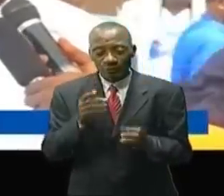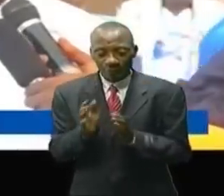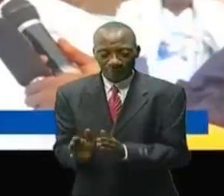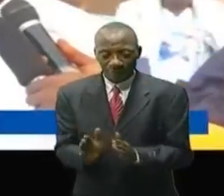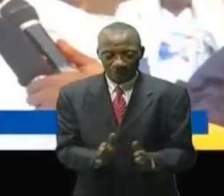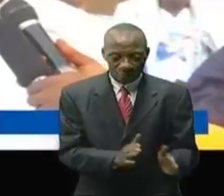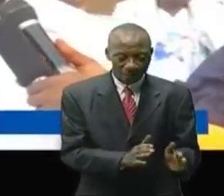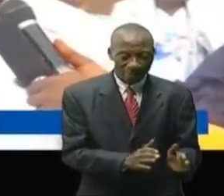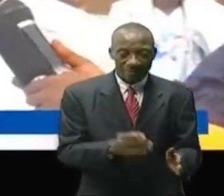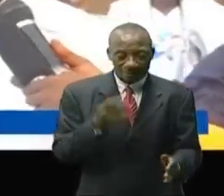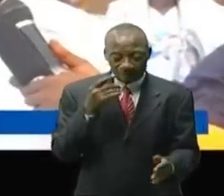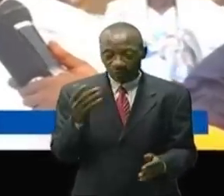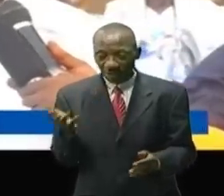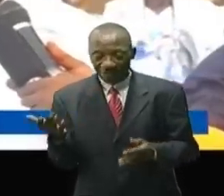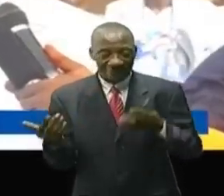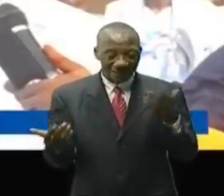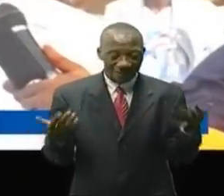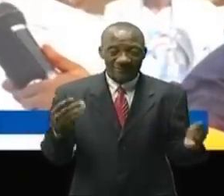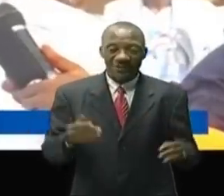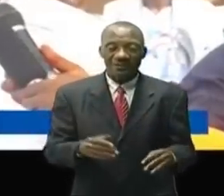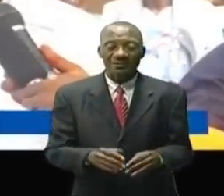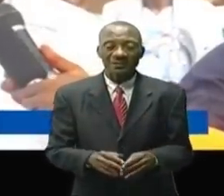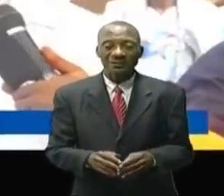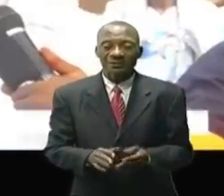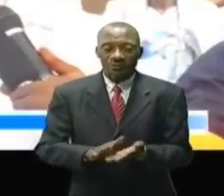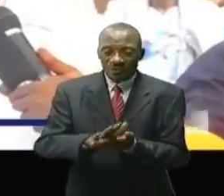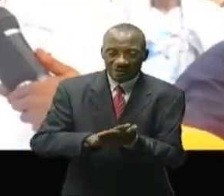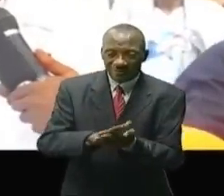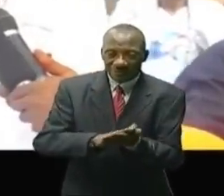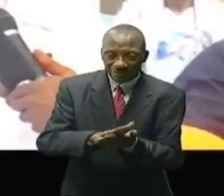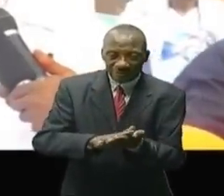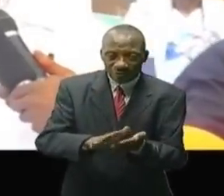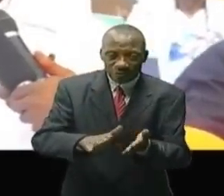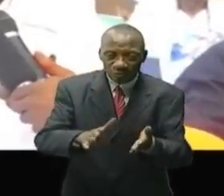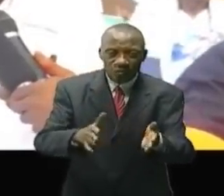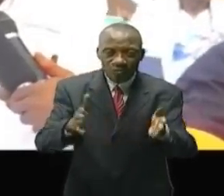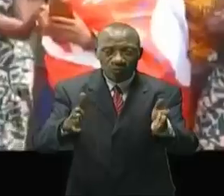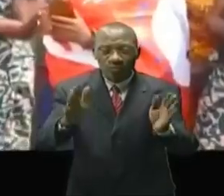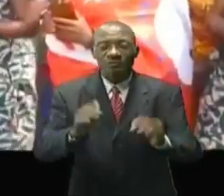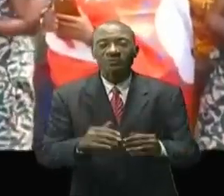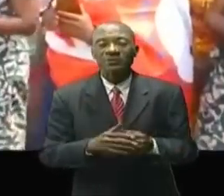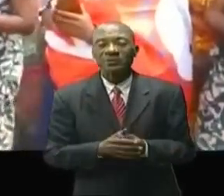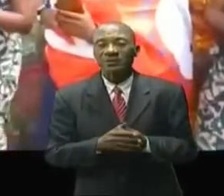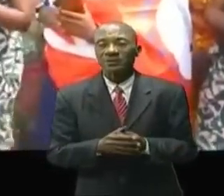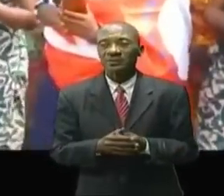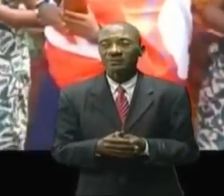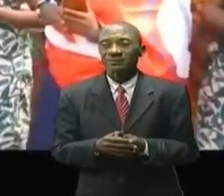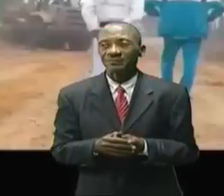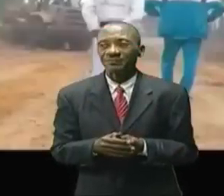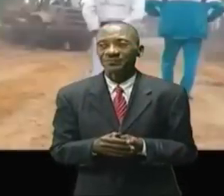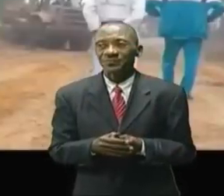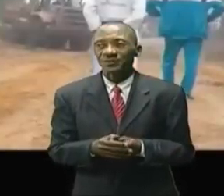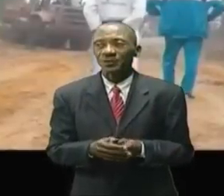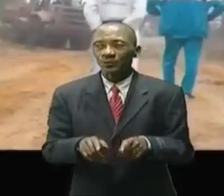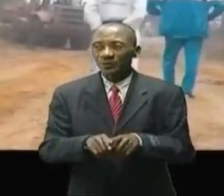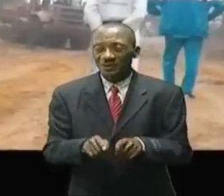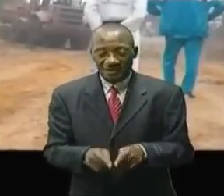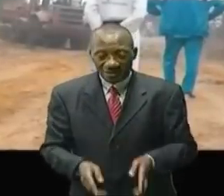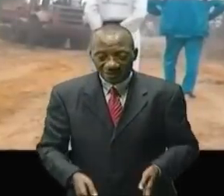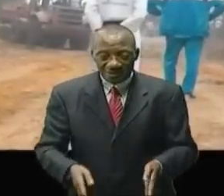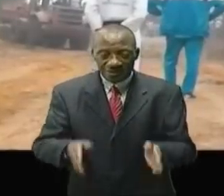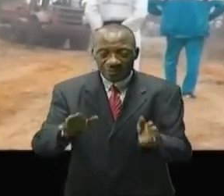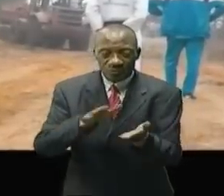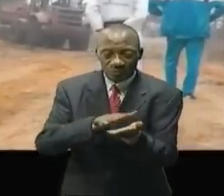débourchage, déboisement et nettoyage de l'assiette, il y a les terrassements, il y a la chaussée que nous allons faire et la couche de roulement à